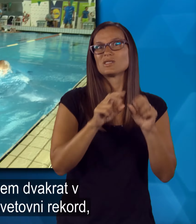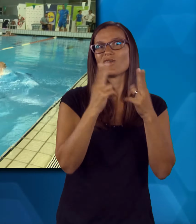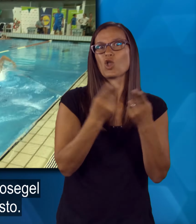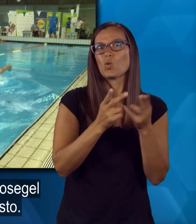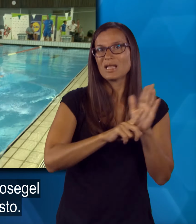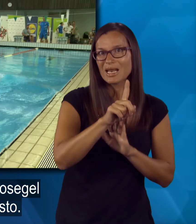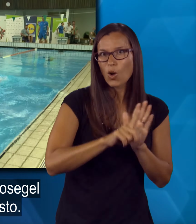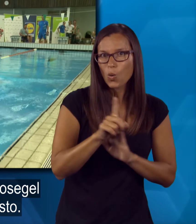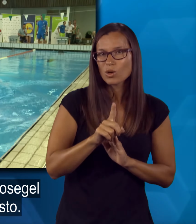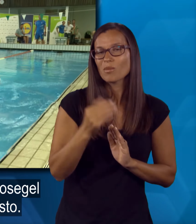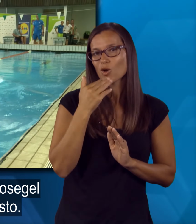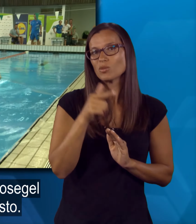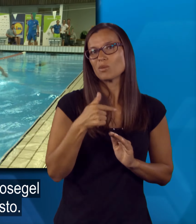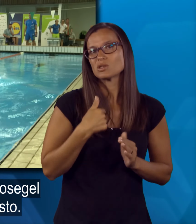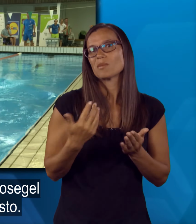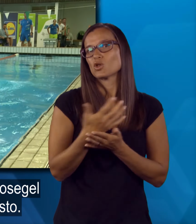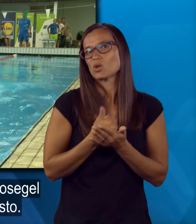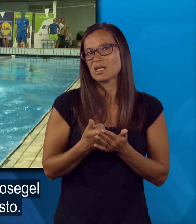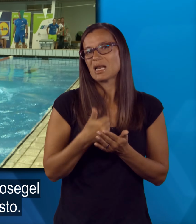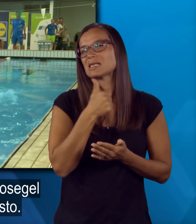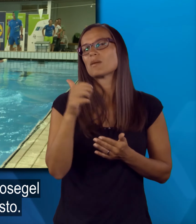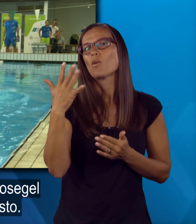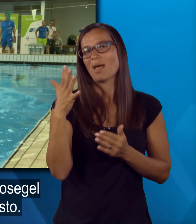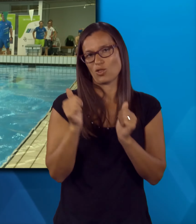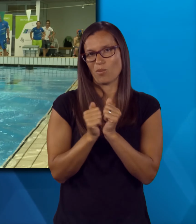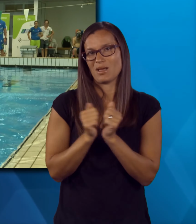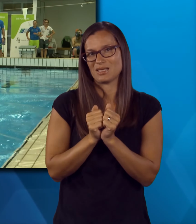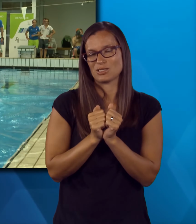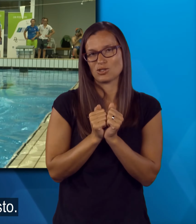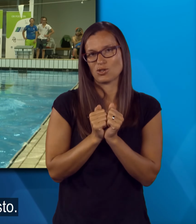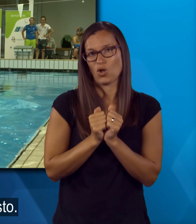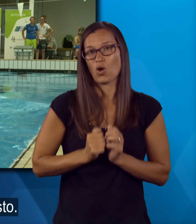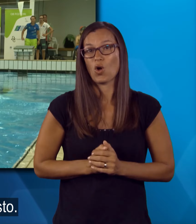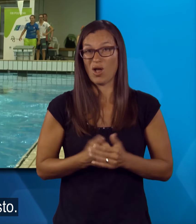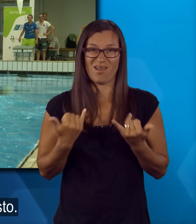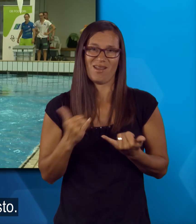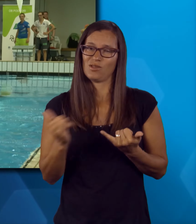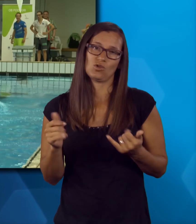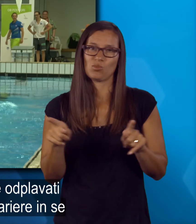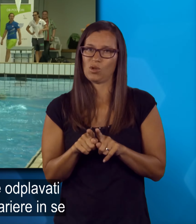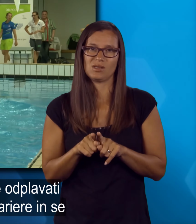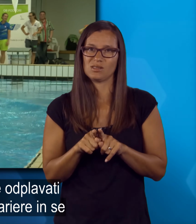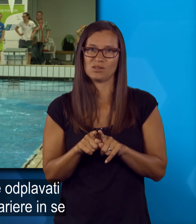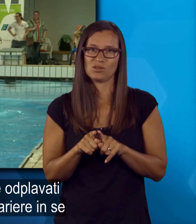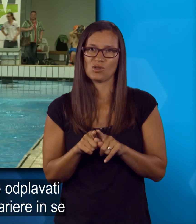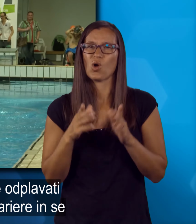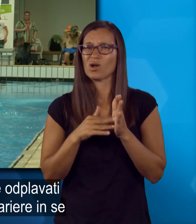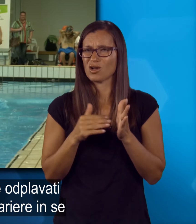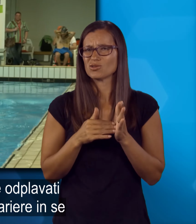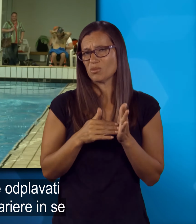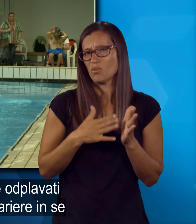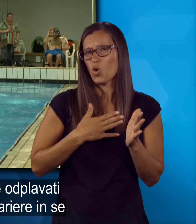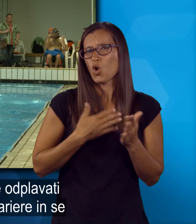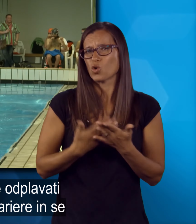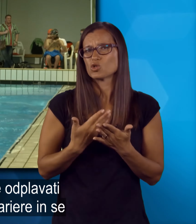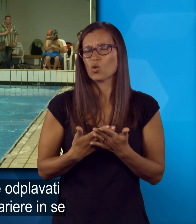rekord, pa kljub temu sem dosegal, lahko rečem, zgolj peto mesto. Leto z bojisto, tako da pač v moji osnovni cilj